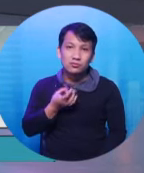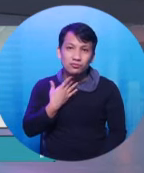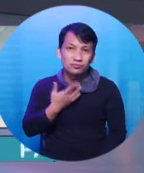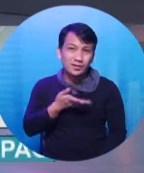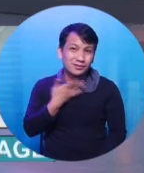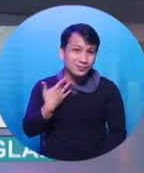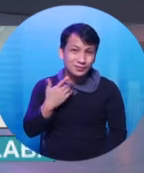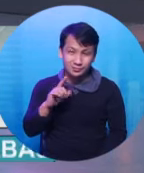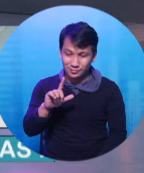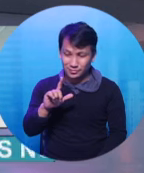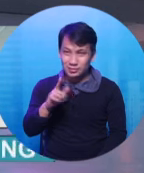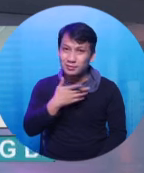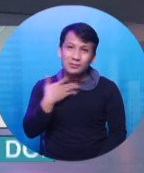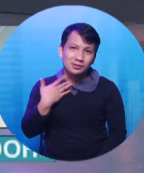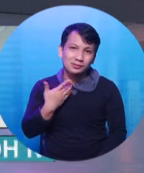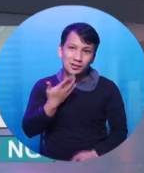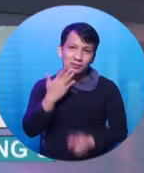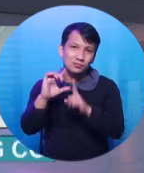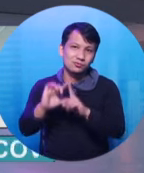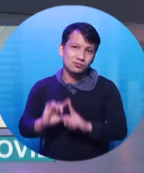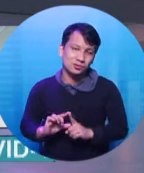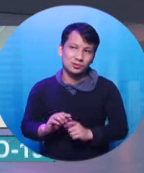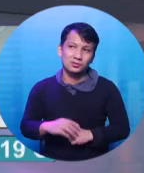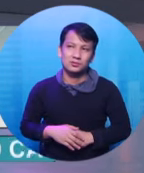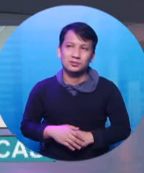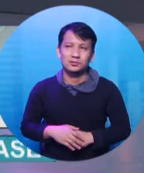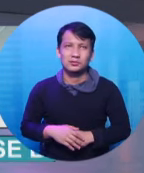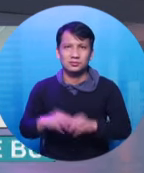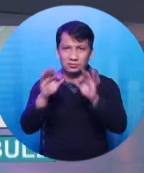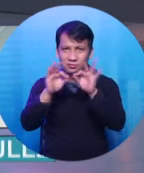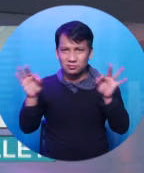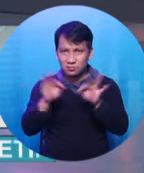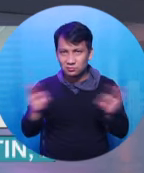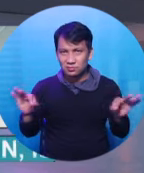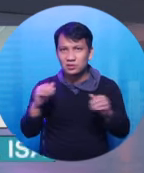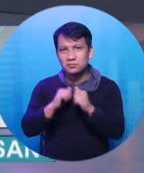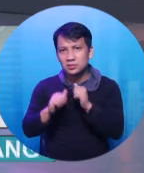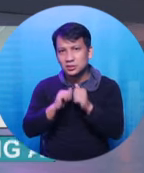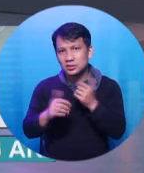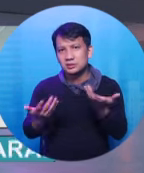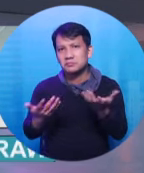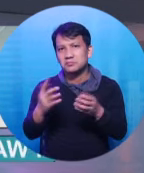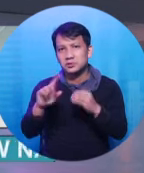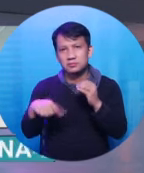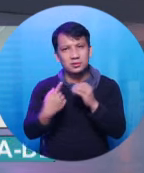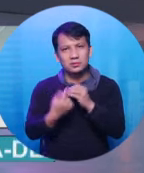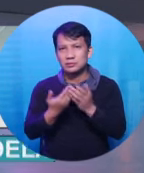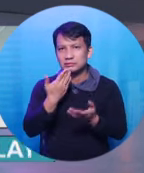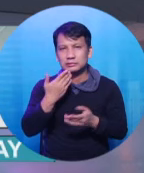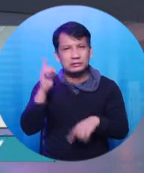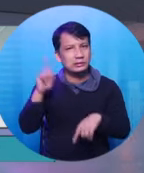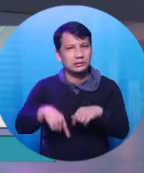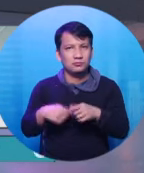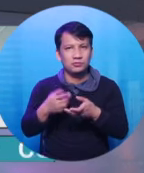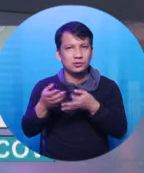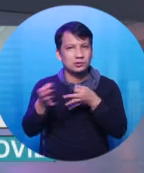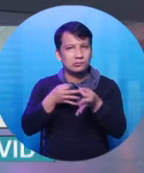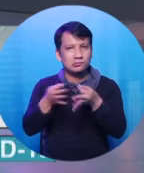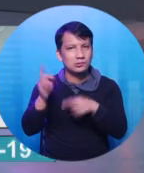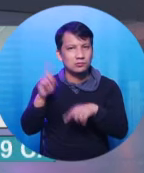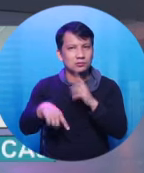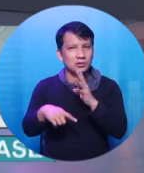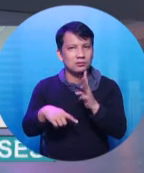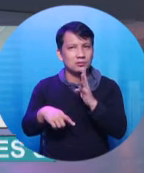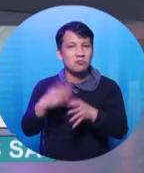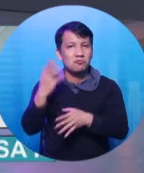pa. Pag sinabi kong ganong klaseng statement, binitiwan ko ibig sabihin, hindi po kayang maipinta sa